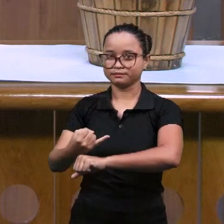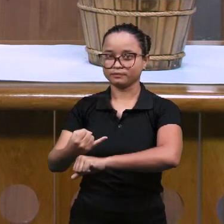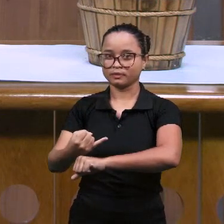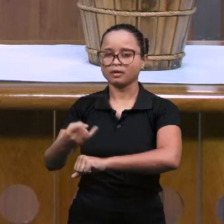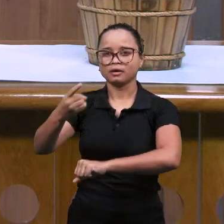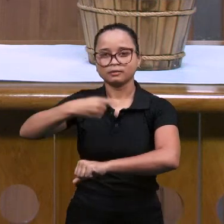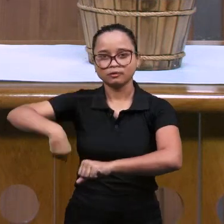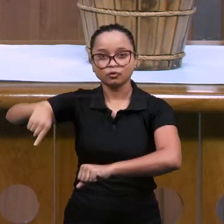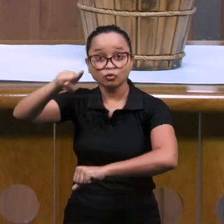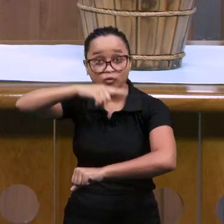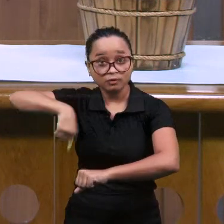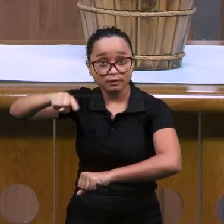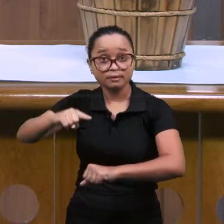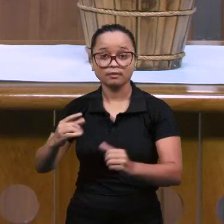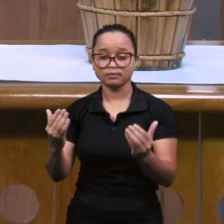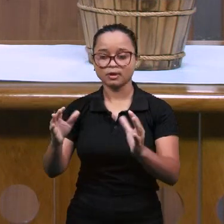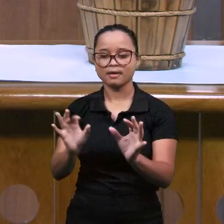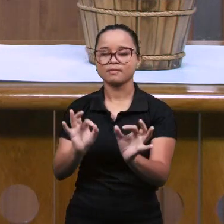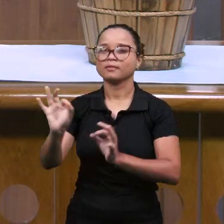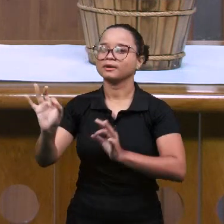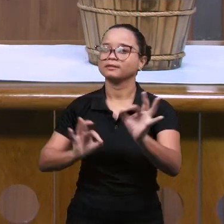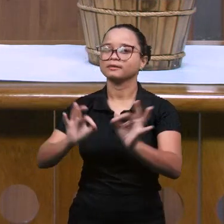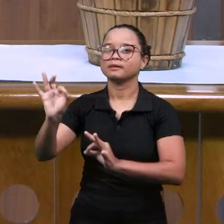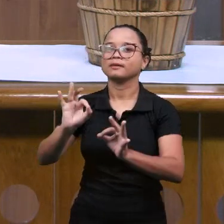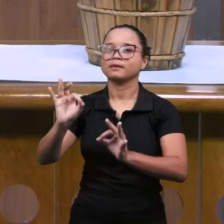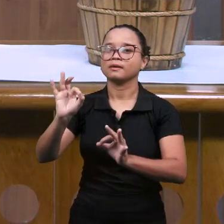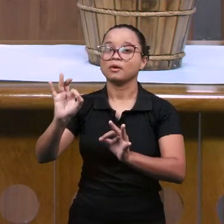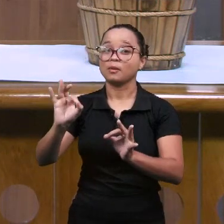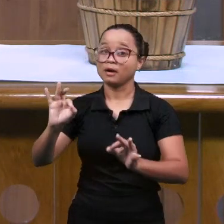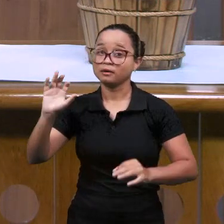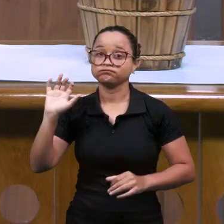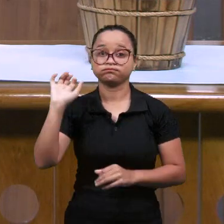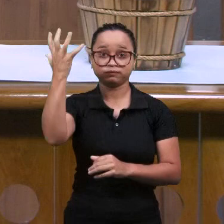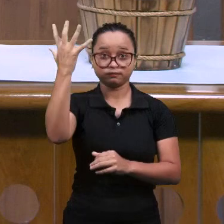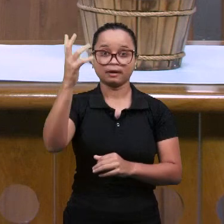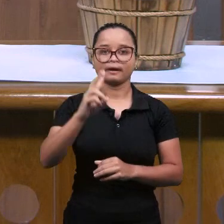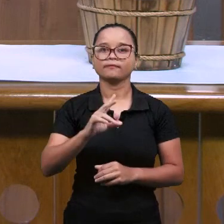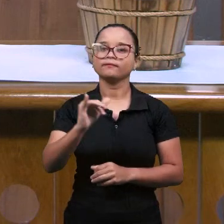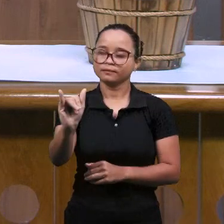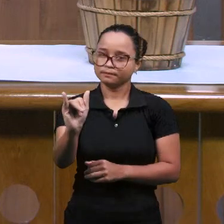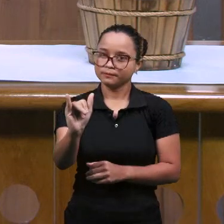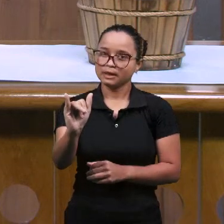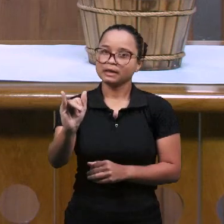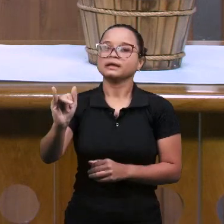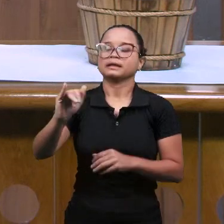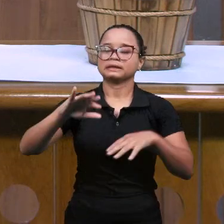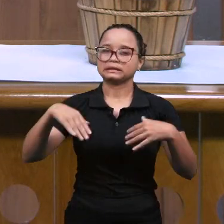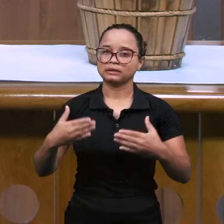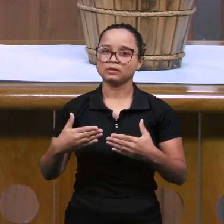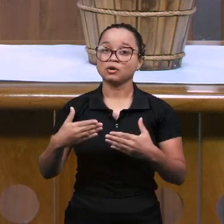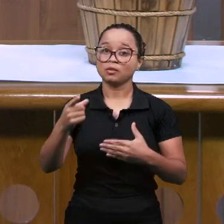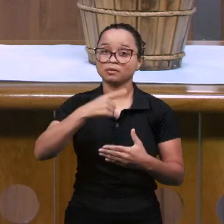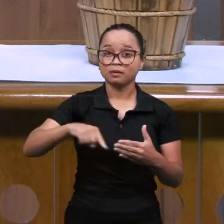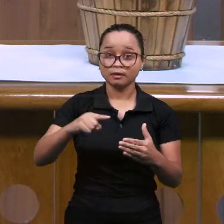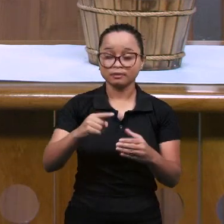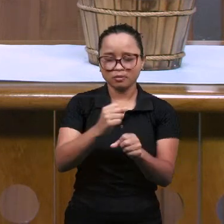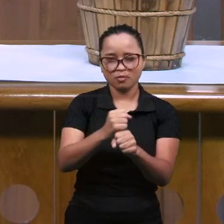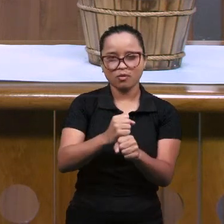préparés. Préparés pour ce grand événement que nous allons,